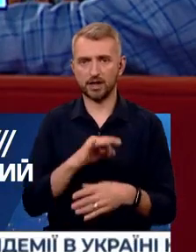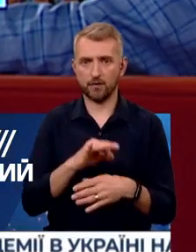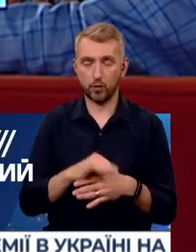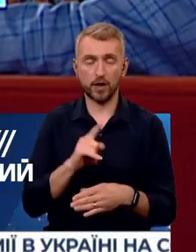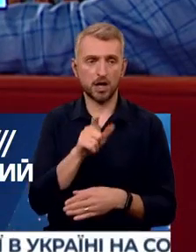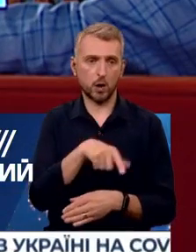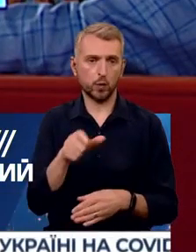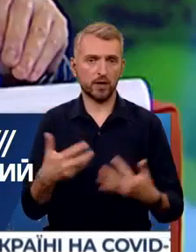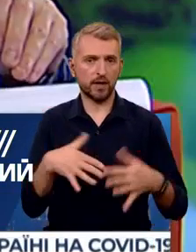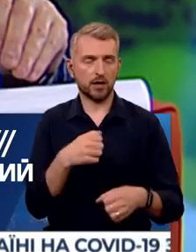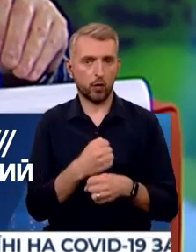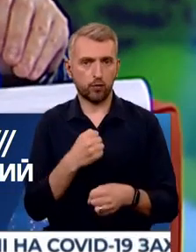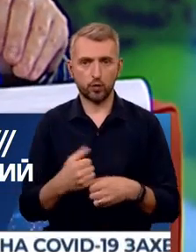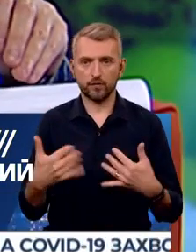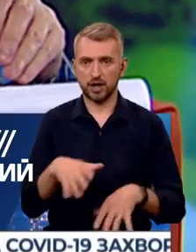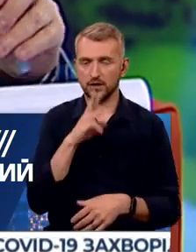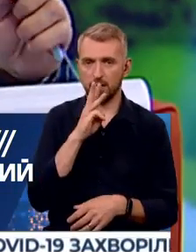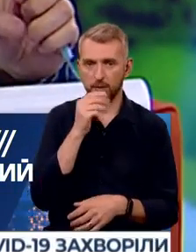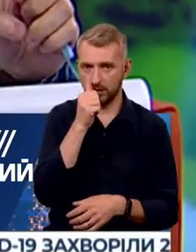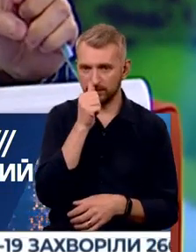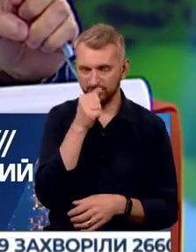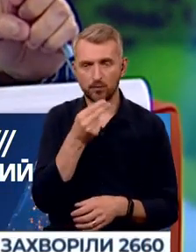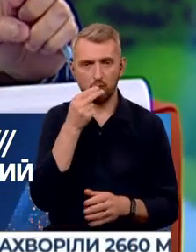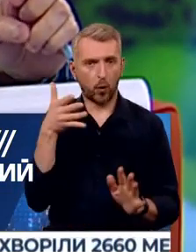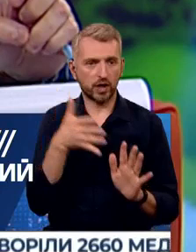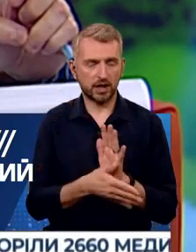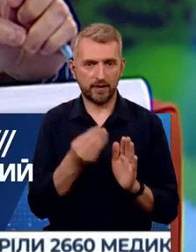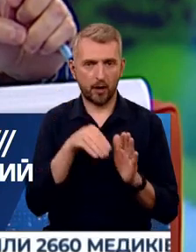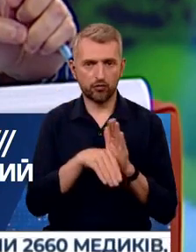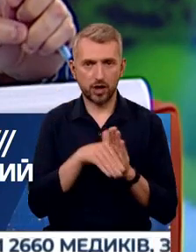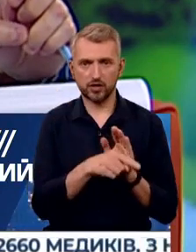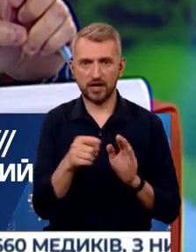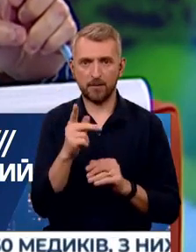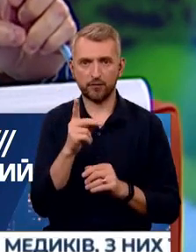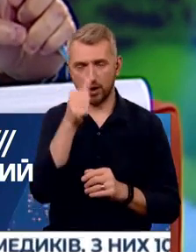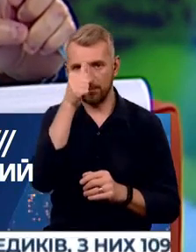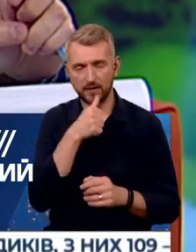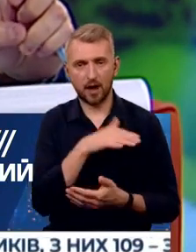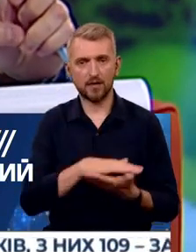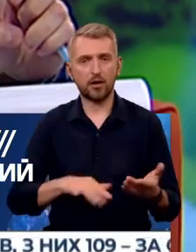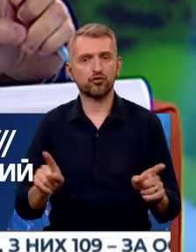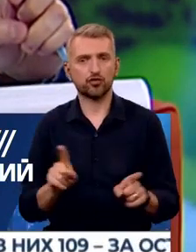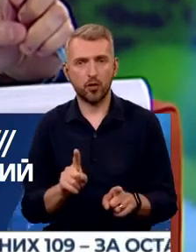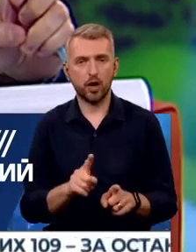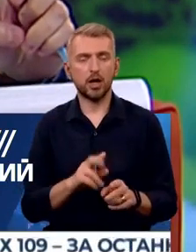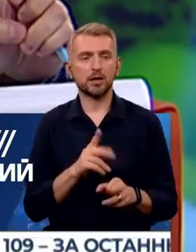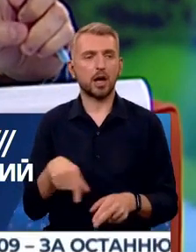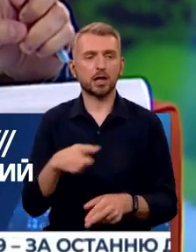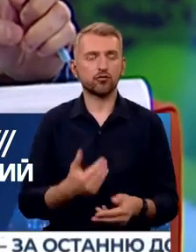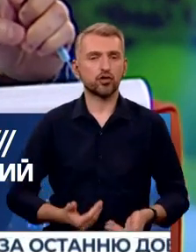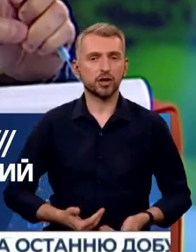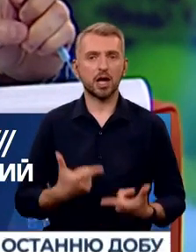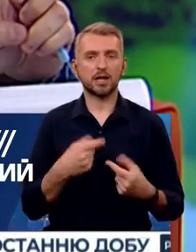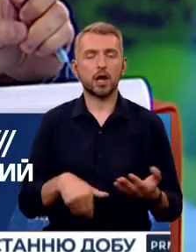але люди втратили роботу, втратили зарплату, проїли заощадження за півтора місяці карантину. Що далі? Що далі? Як їм жити?